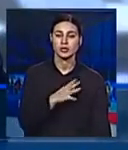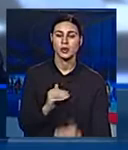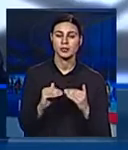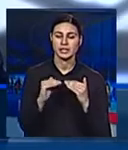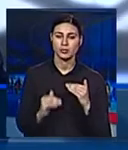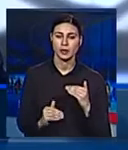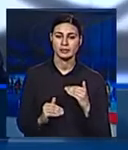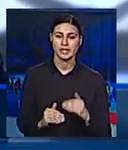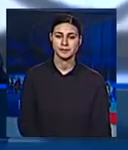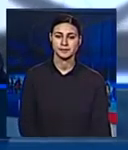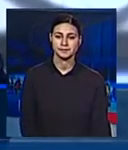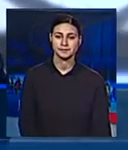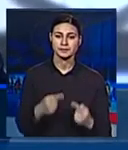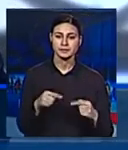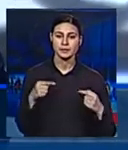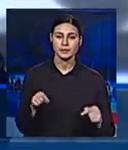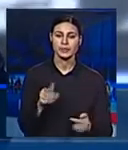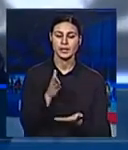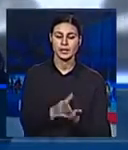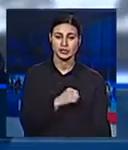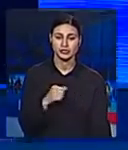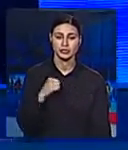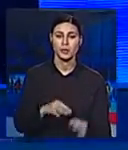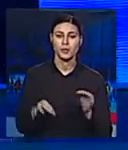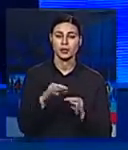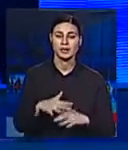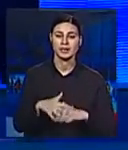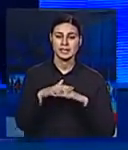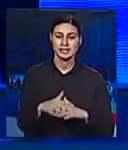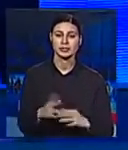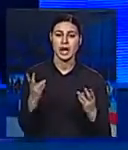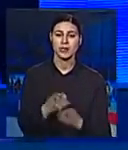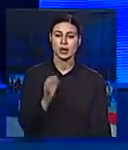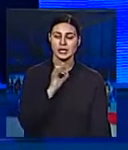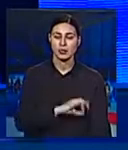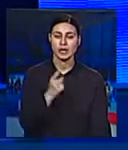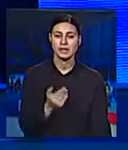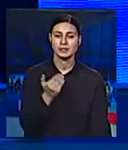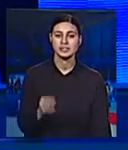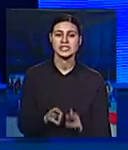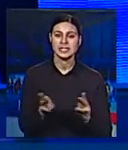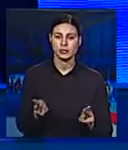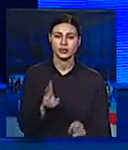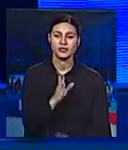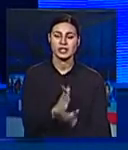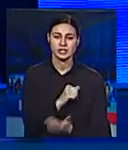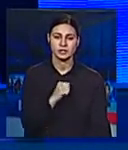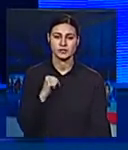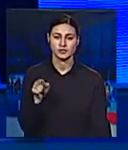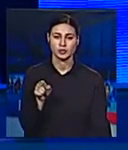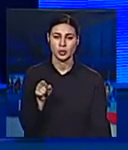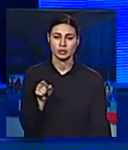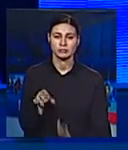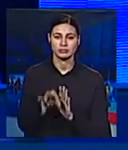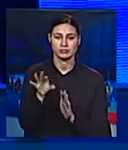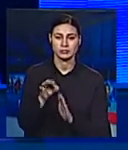მინიმუმამდე. სხვადასხვა ინსტრუმენტებია თავად ამ პროექტების დაფინანსებისთვის გამოყენებული. ერთხელ სამინისტროებს გააჩნიათ თავისი